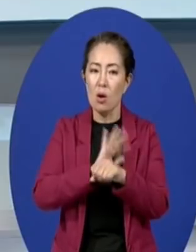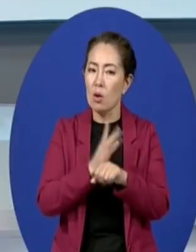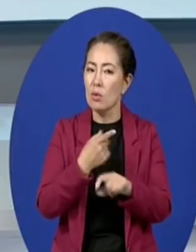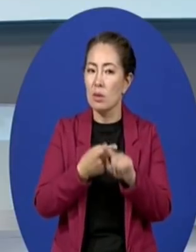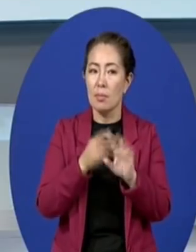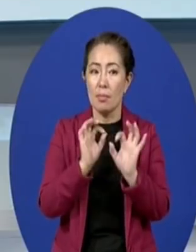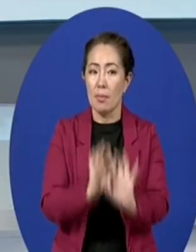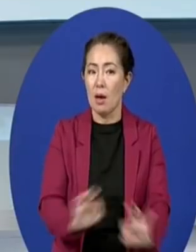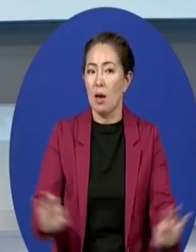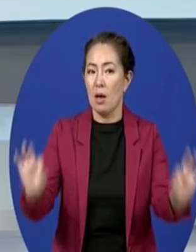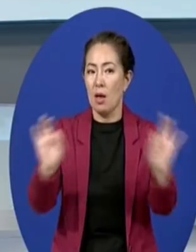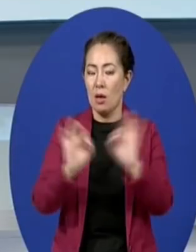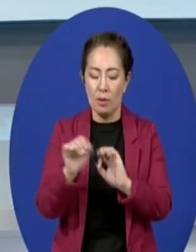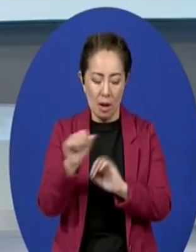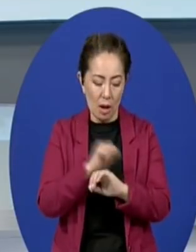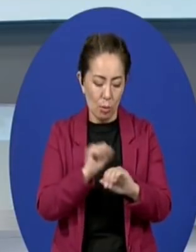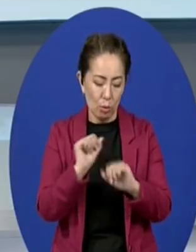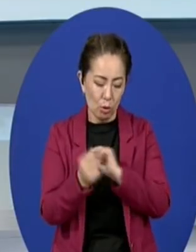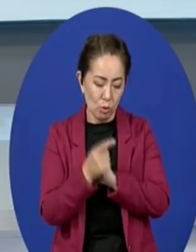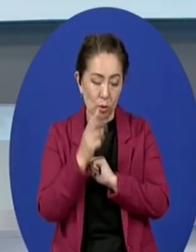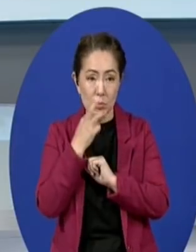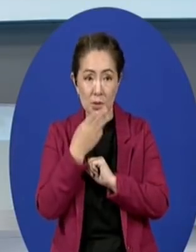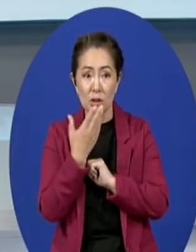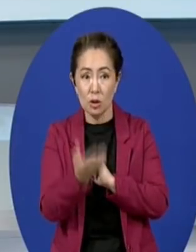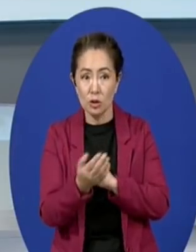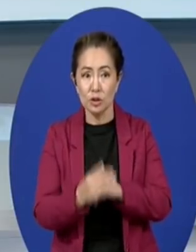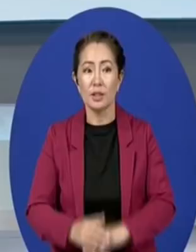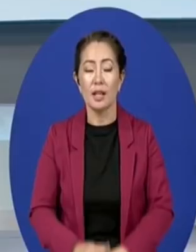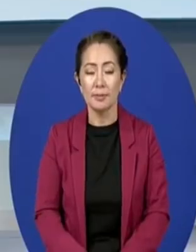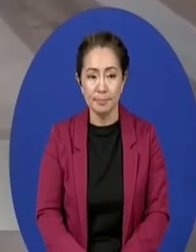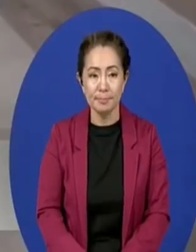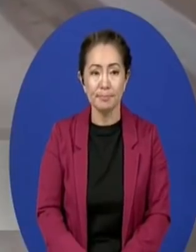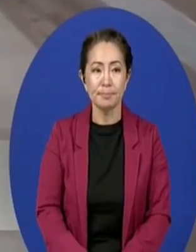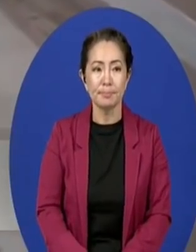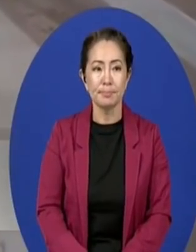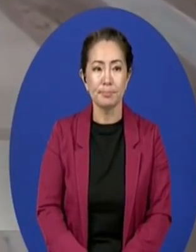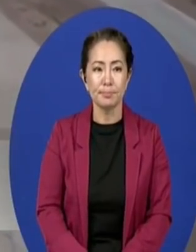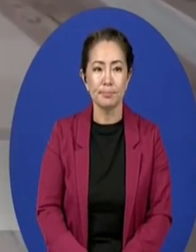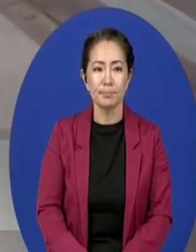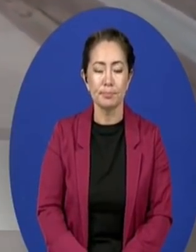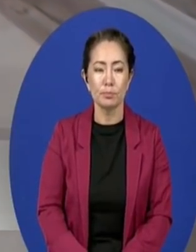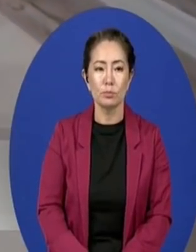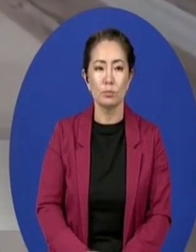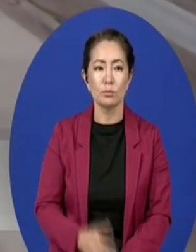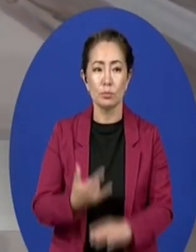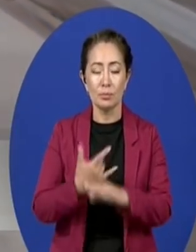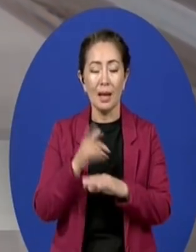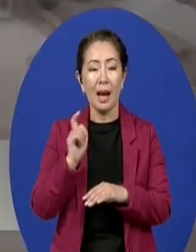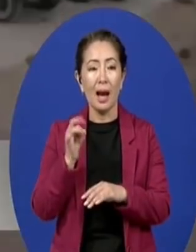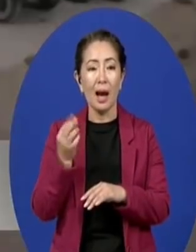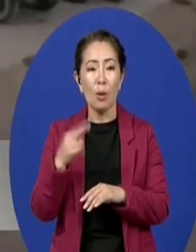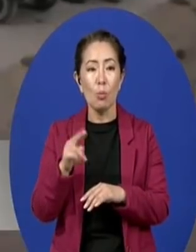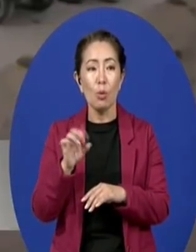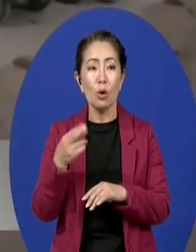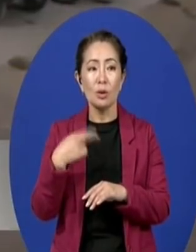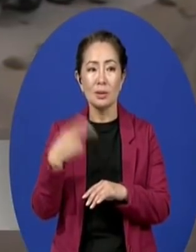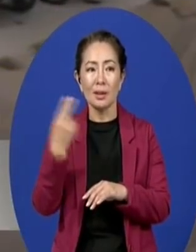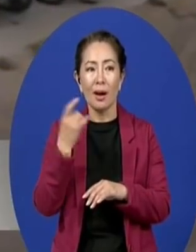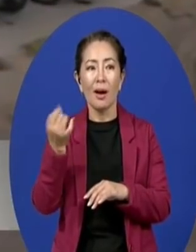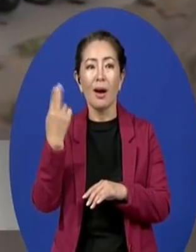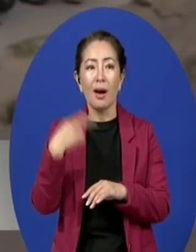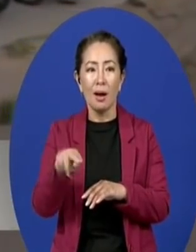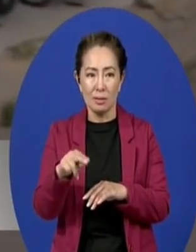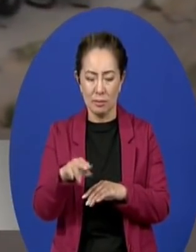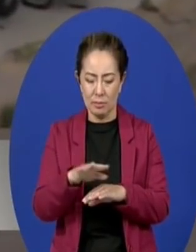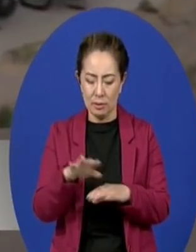бүртгэгдээгүй гэж аймгийн онцгой комиссаас мэдээлсэн байна. Өмнөгов аймгийн Хамбогт сумын нутаг дэвсгэр цагааддах